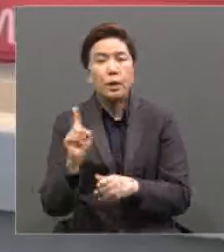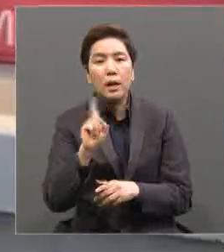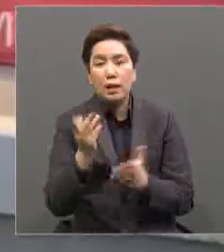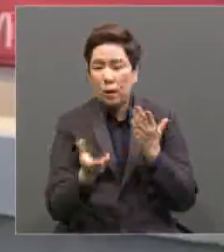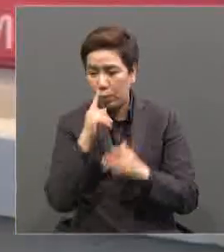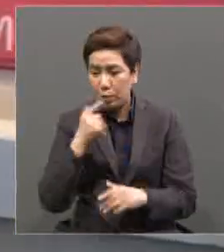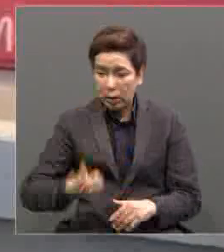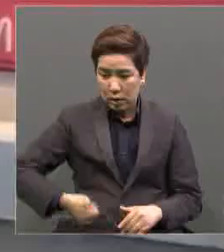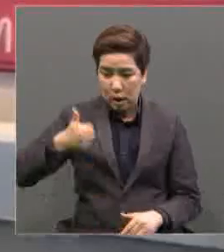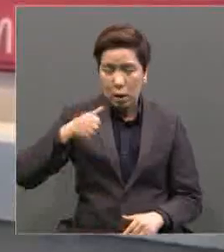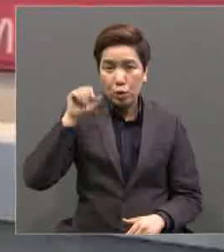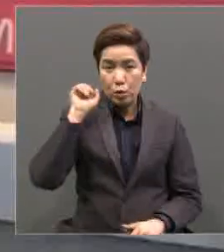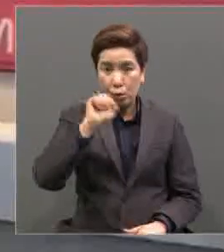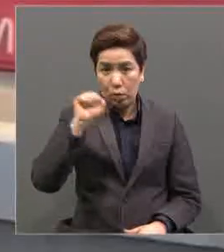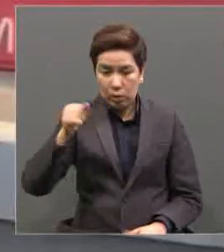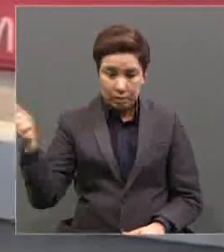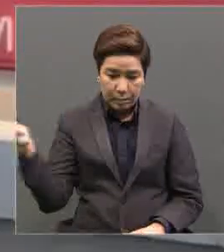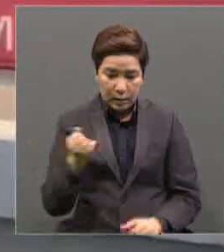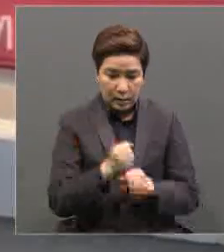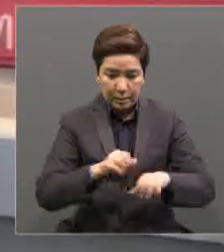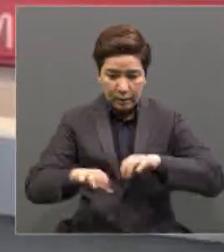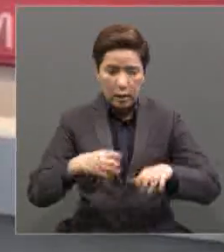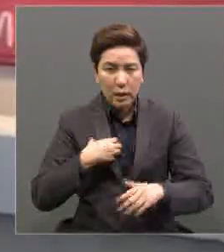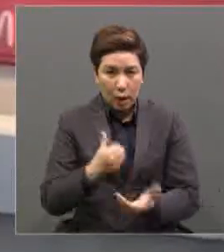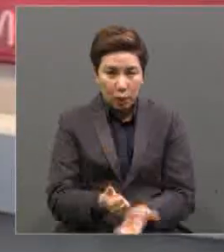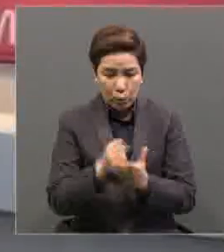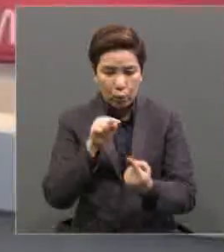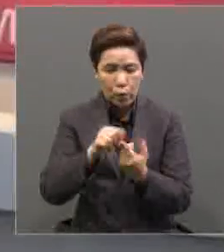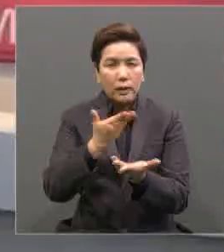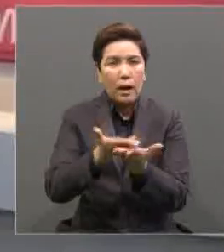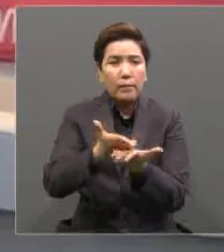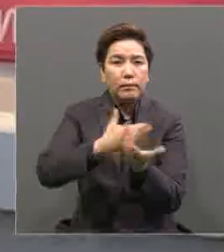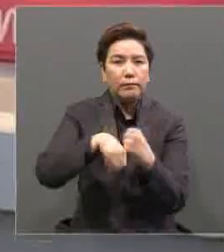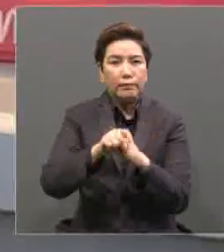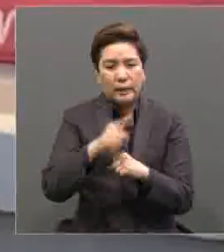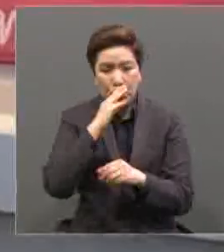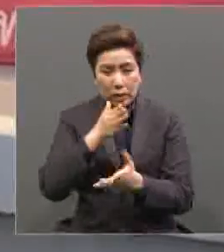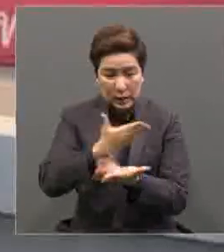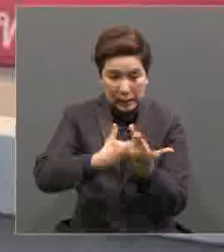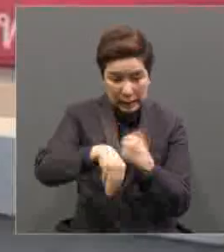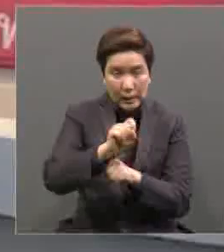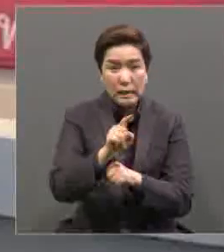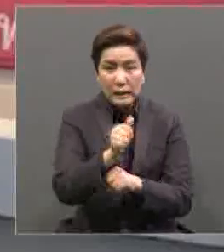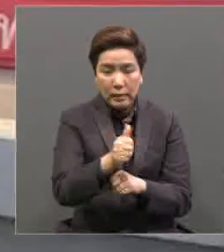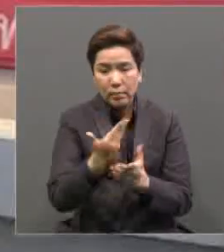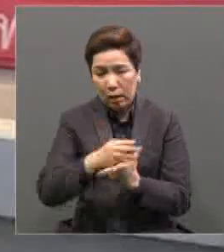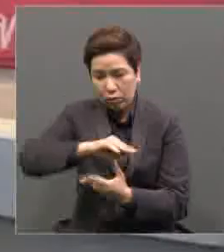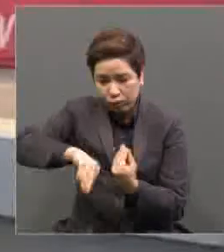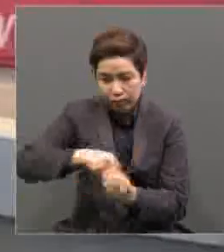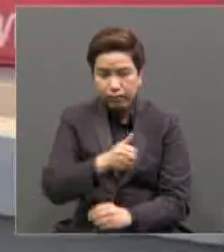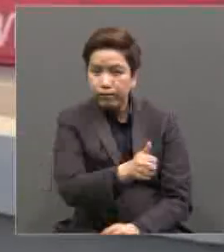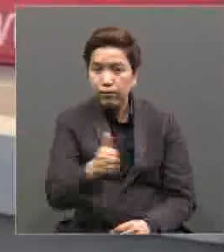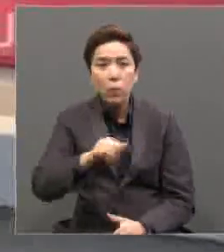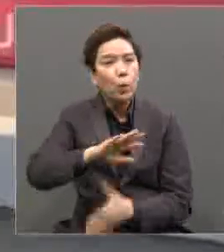ำเป็นบริหารก็อยากให้ช่วยเรื่องเศรษฐกิจเพราะว่าโดยรวมแล้วถ้าเกิดเศรษฐกิจดีทุกอย่างก็จะดีเงินหมุนเวียนดีทุกอย่